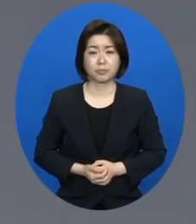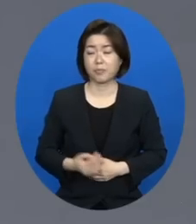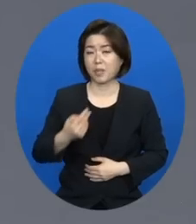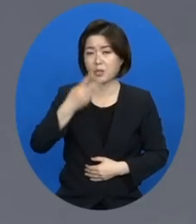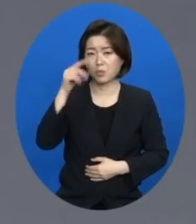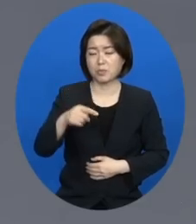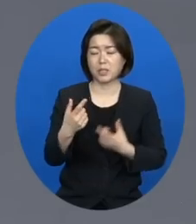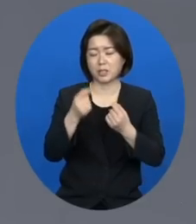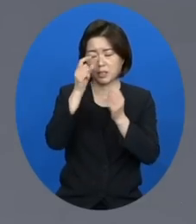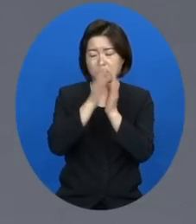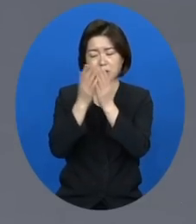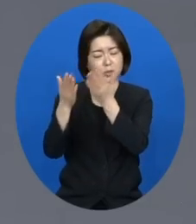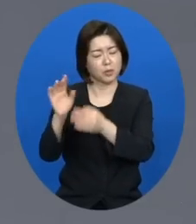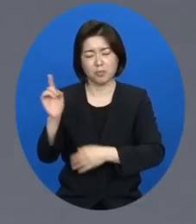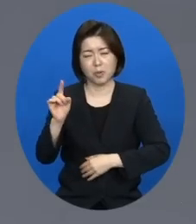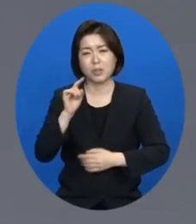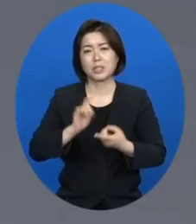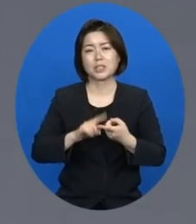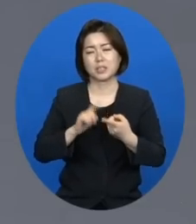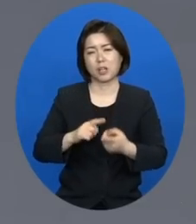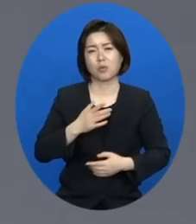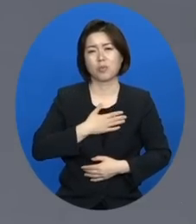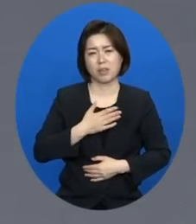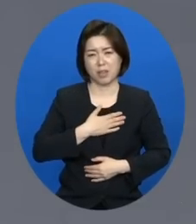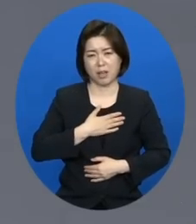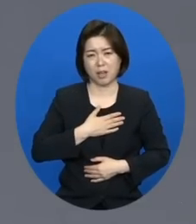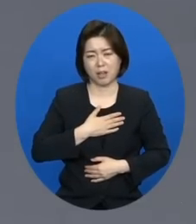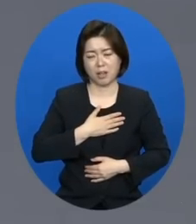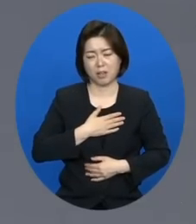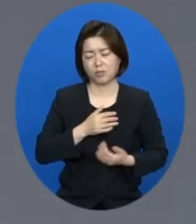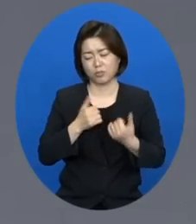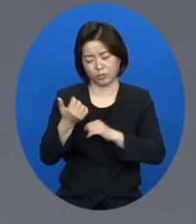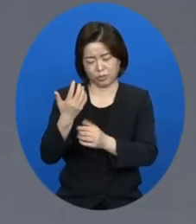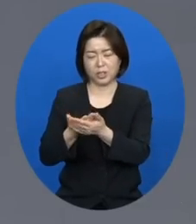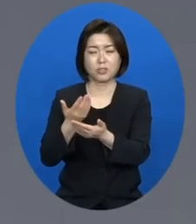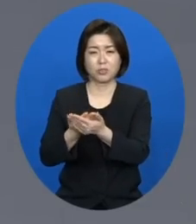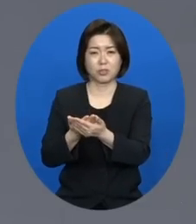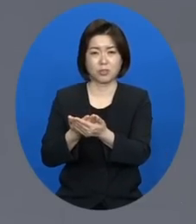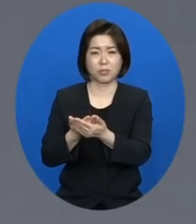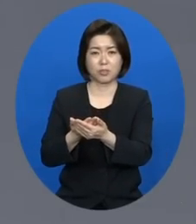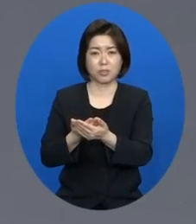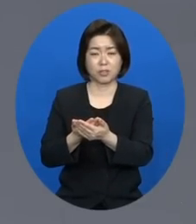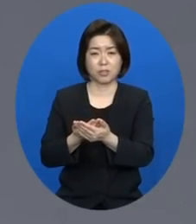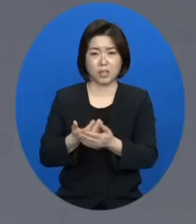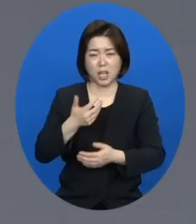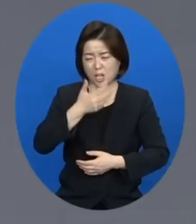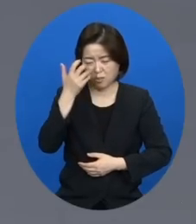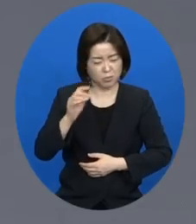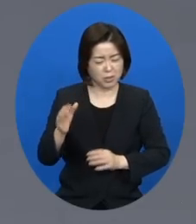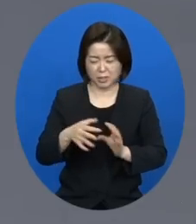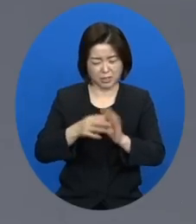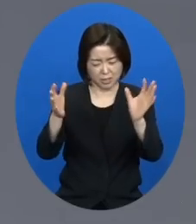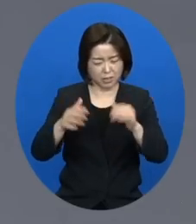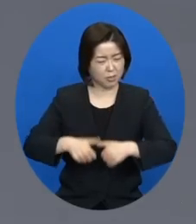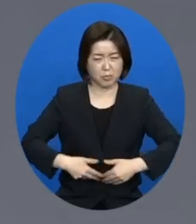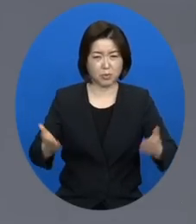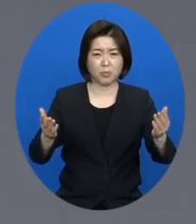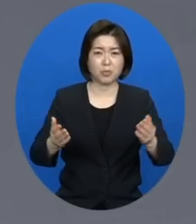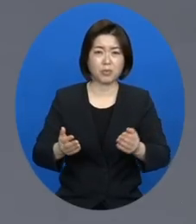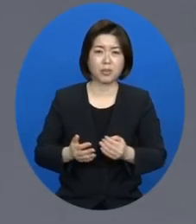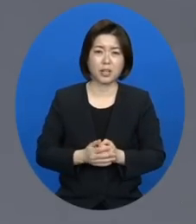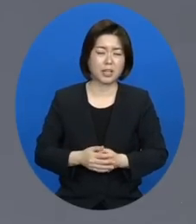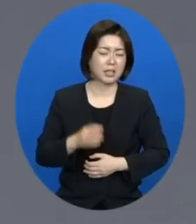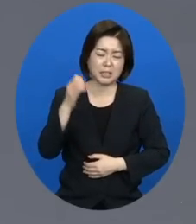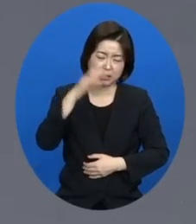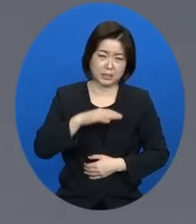그렇게 기도하지 않았을까? 하나님 이대로 그냥 저 데려가 주세요. 꿈이고 뭐고 다 필요 없습니다.